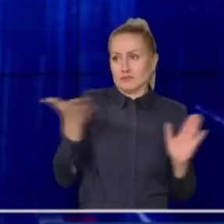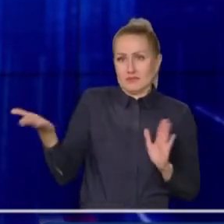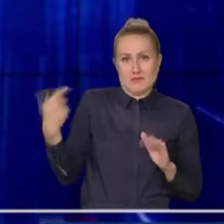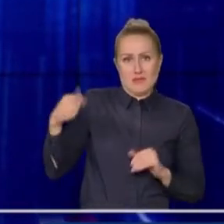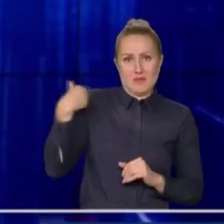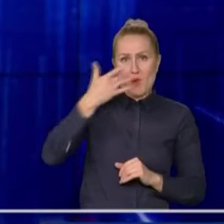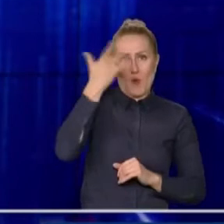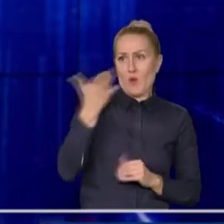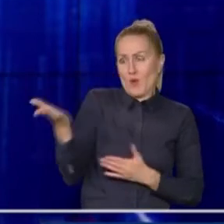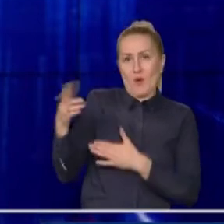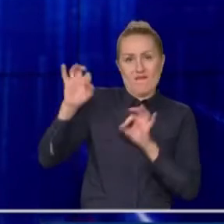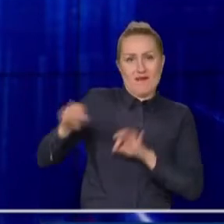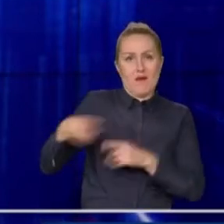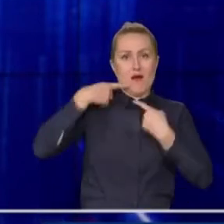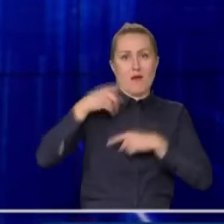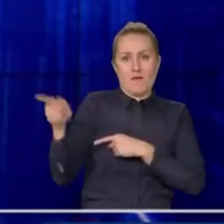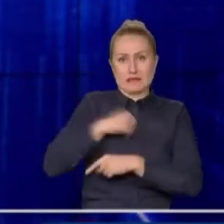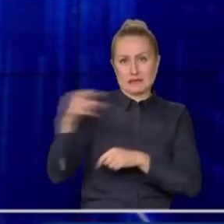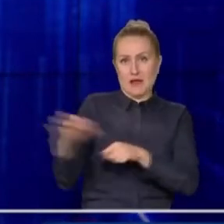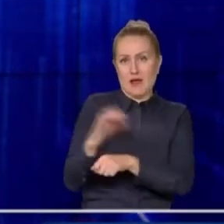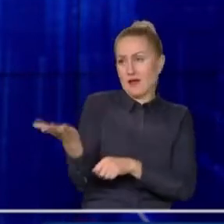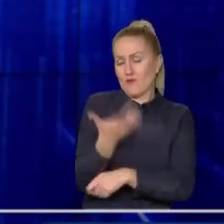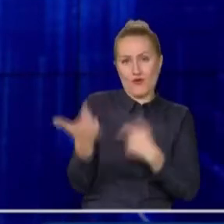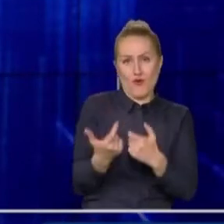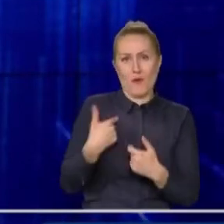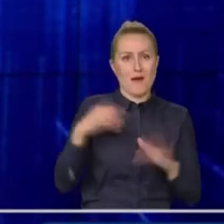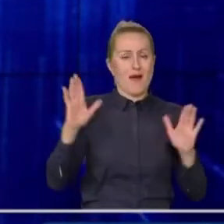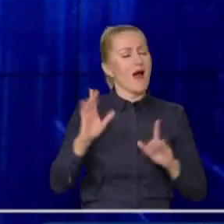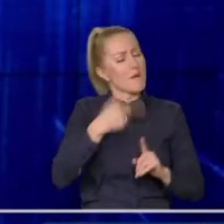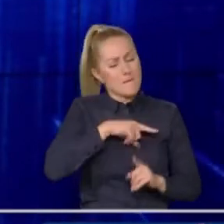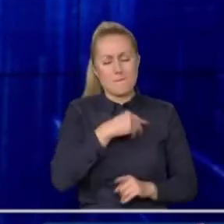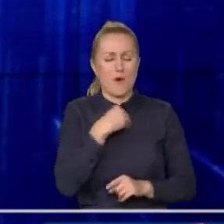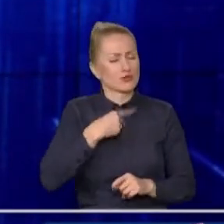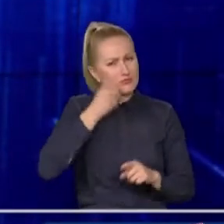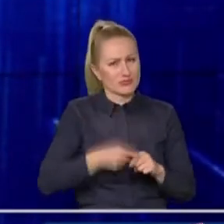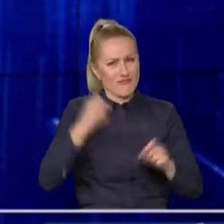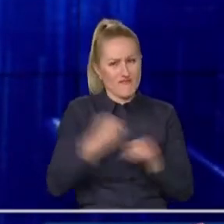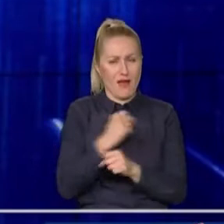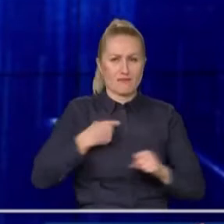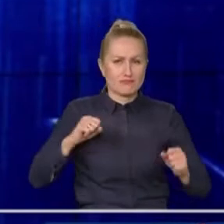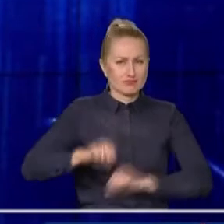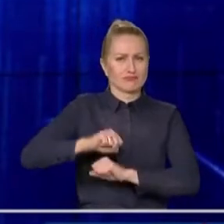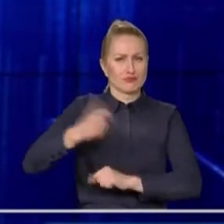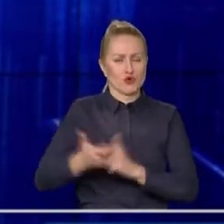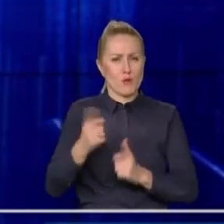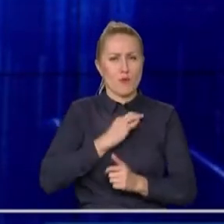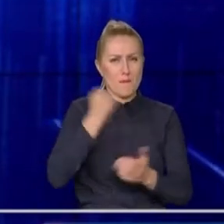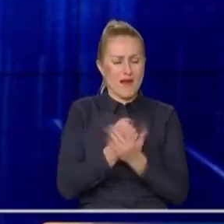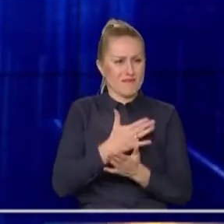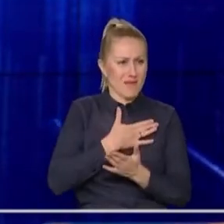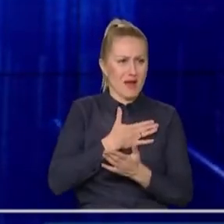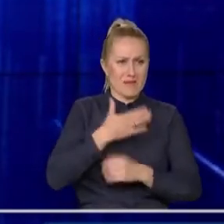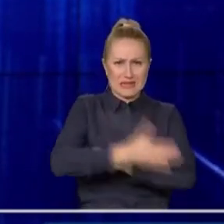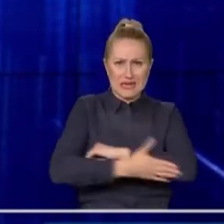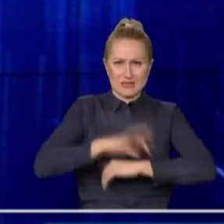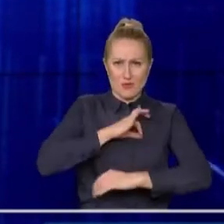Łukaszenko, to Białorusini wam to robią. Musimy być twardzi, musimy twardo bronić naszych praw do suwerennej